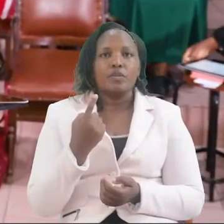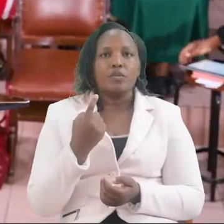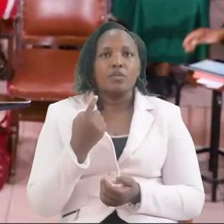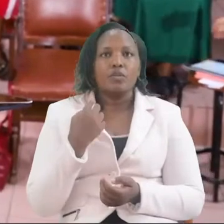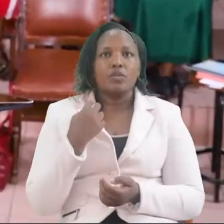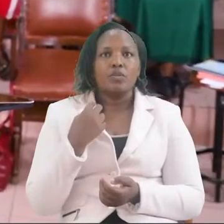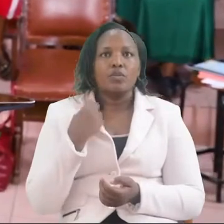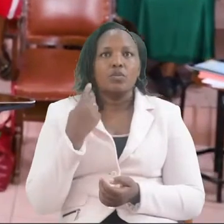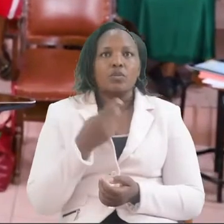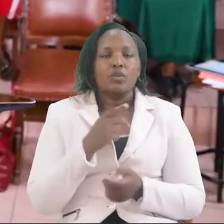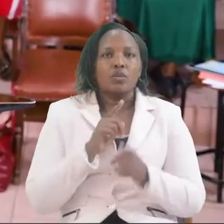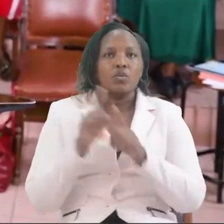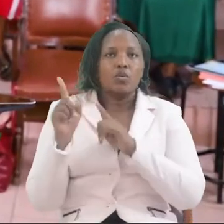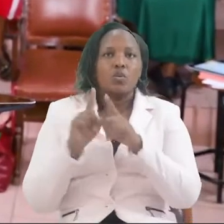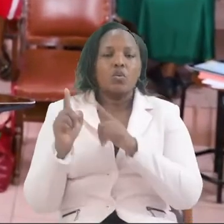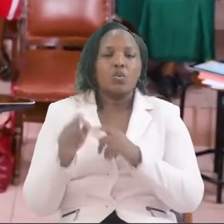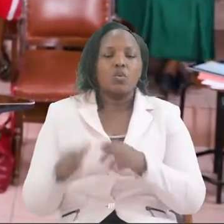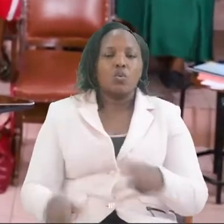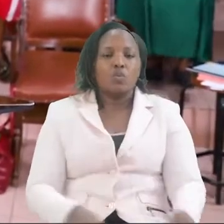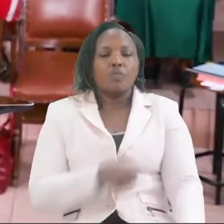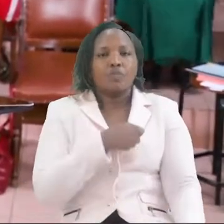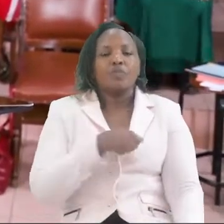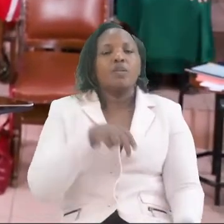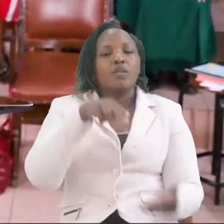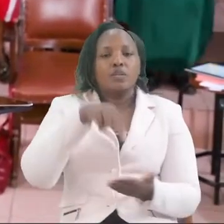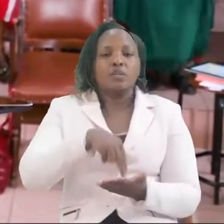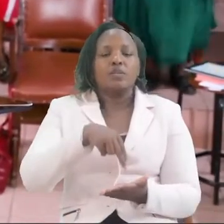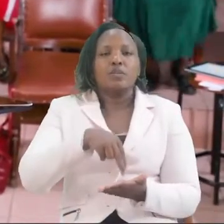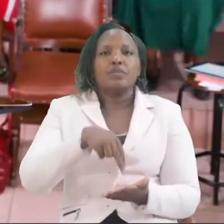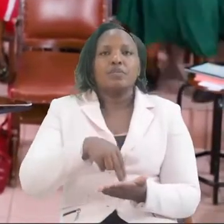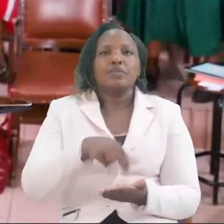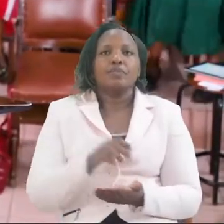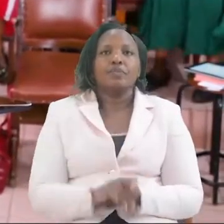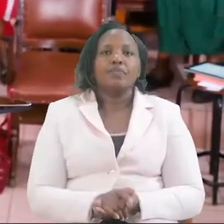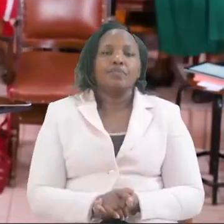Twendeni Askari. Tusimame.